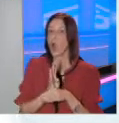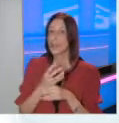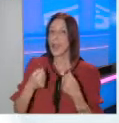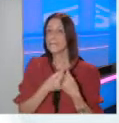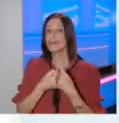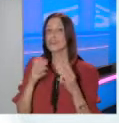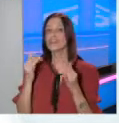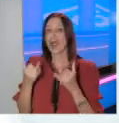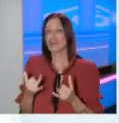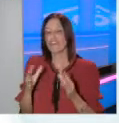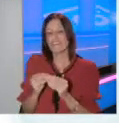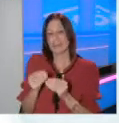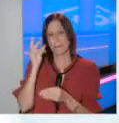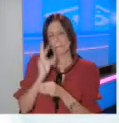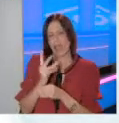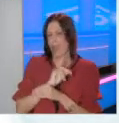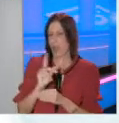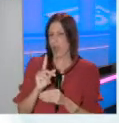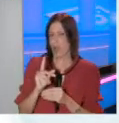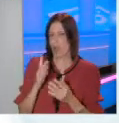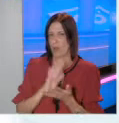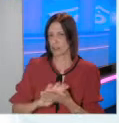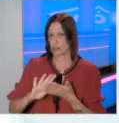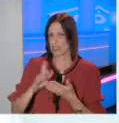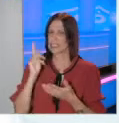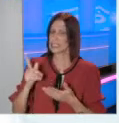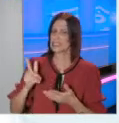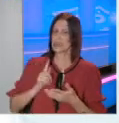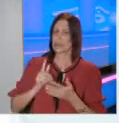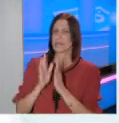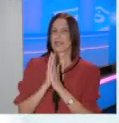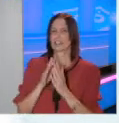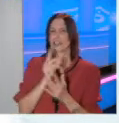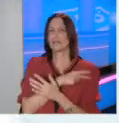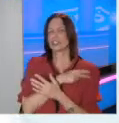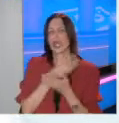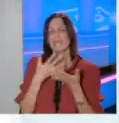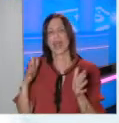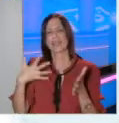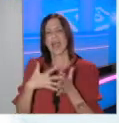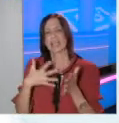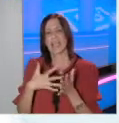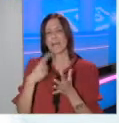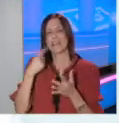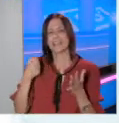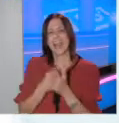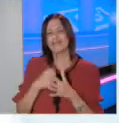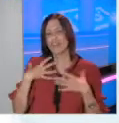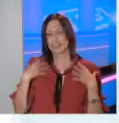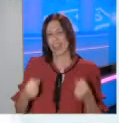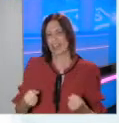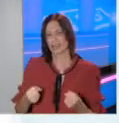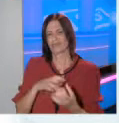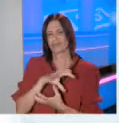ומתמודדת כעת עם מחלה לא פשוטה. היה אפשר להמתין עם בקשת המשטרה לפתיחת חקירה פלילית עד שתחלים.